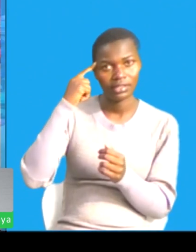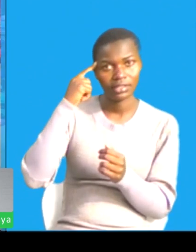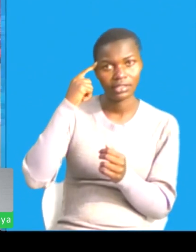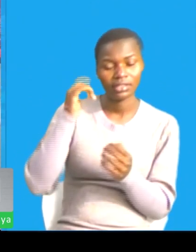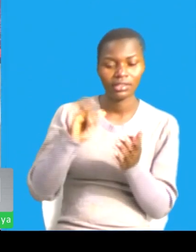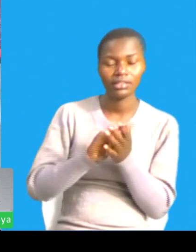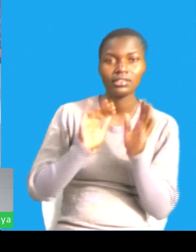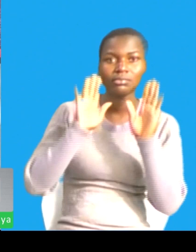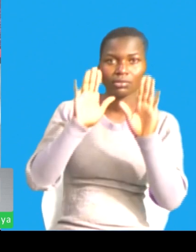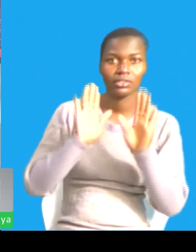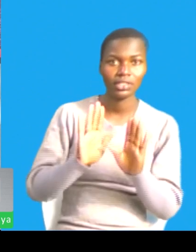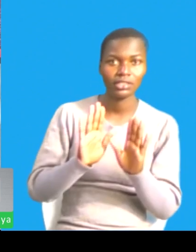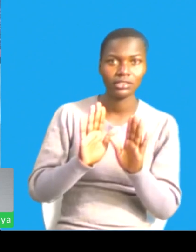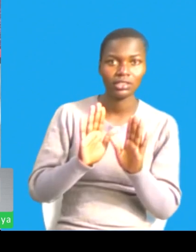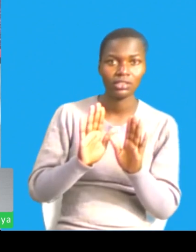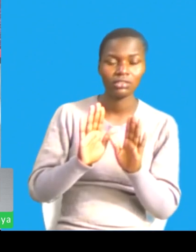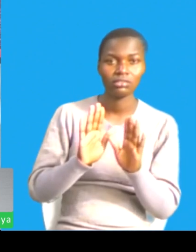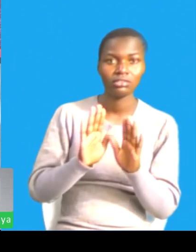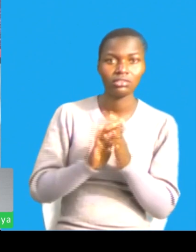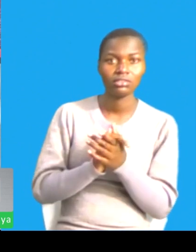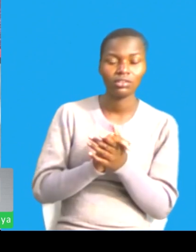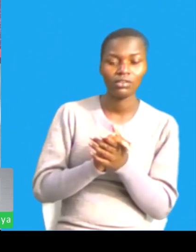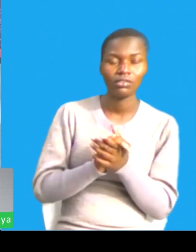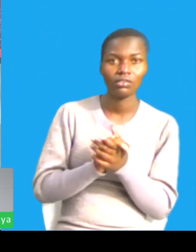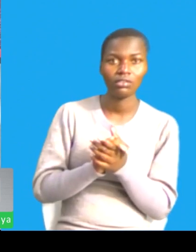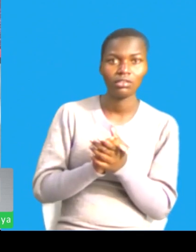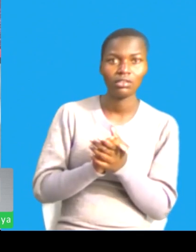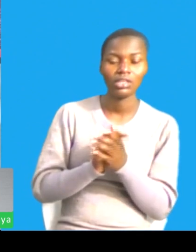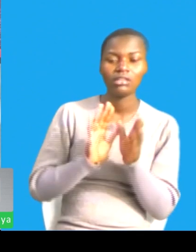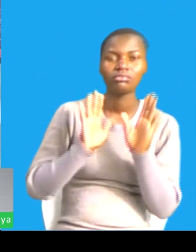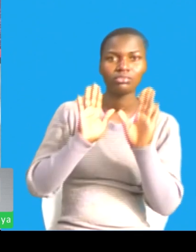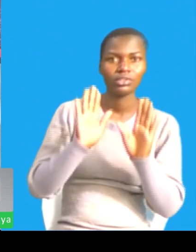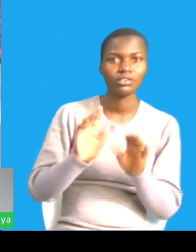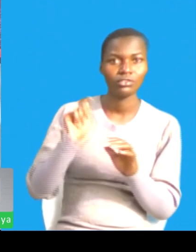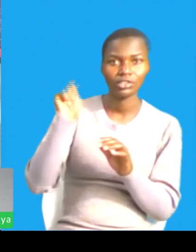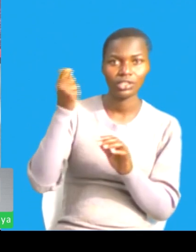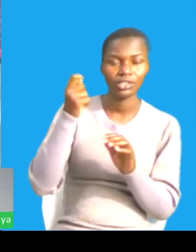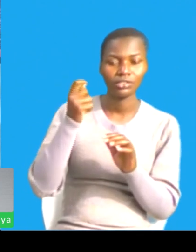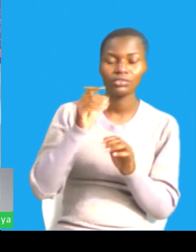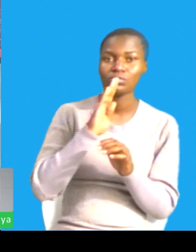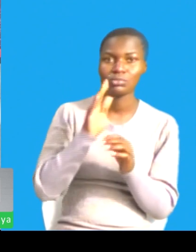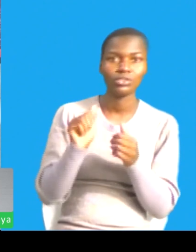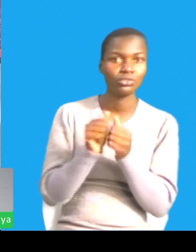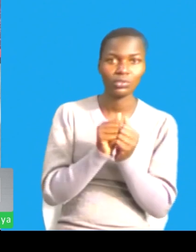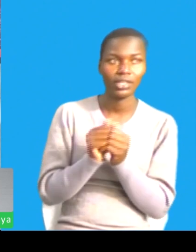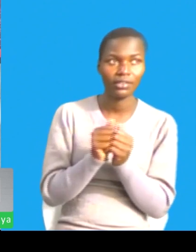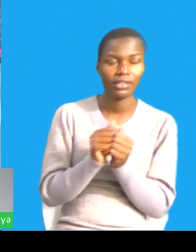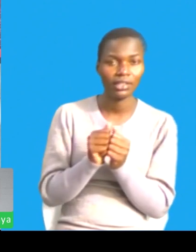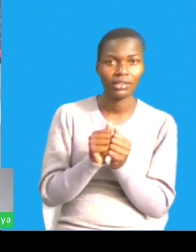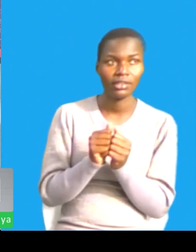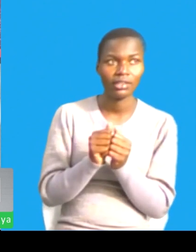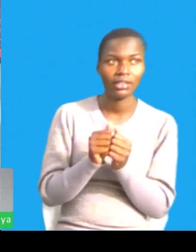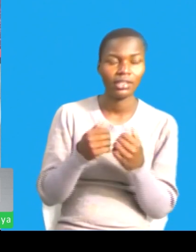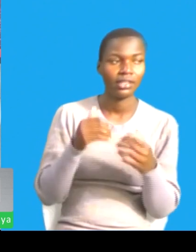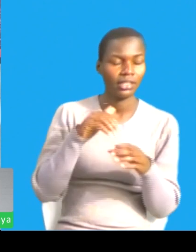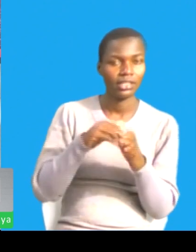is important that it is blown again, Jonah, because umuhimu wa nchi hii kushikana. Tuko na katika katiba hii